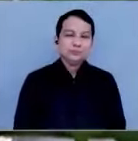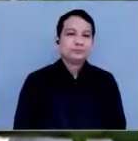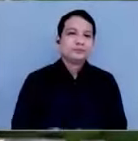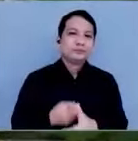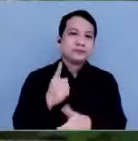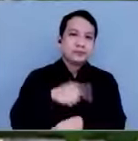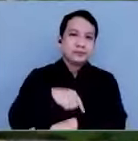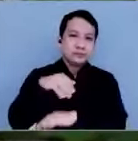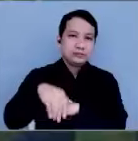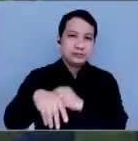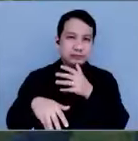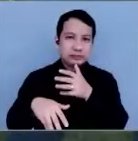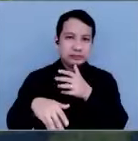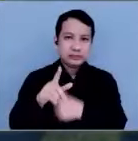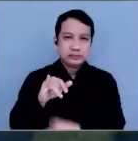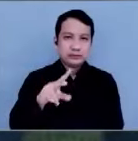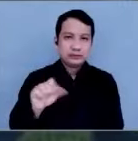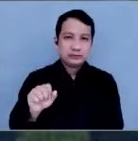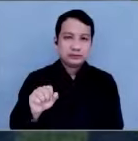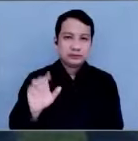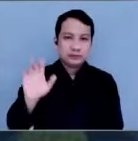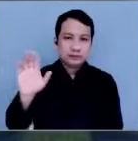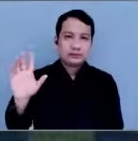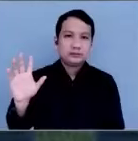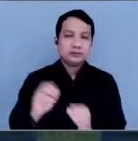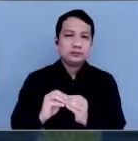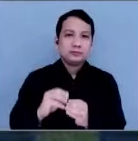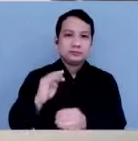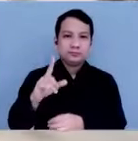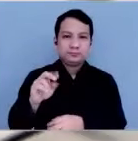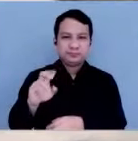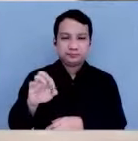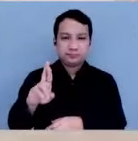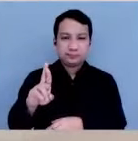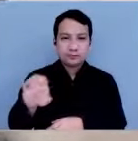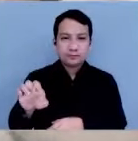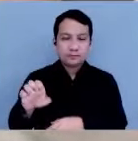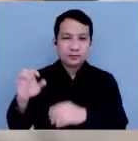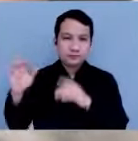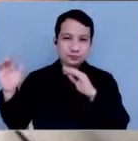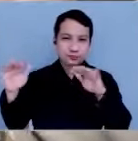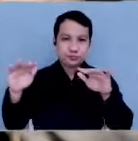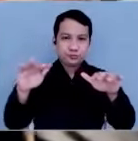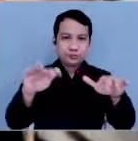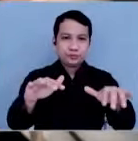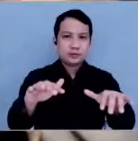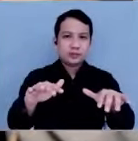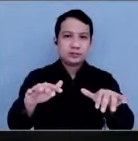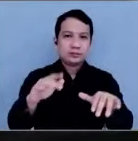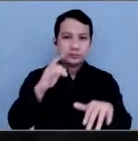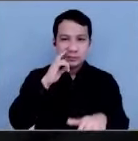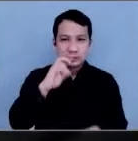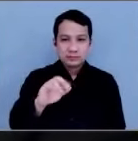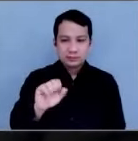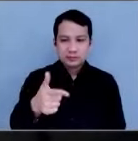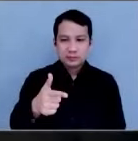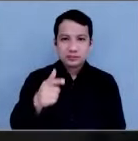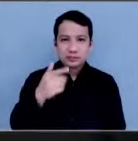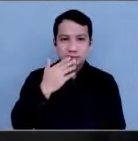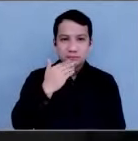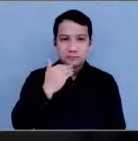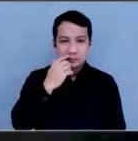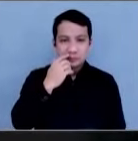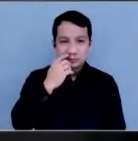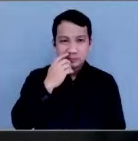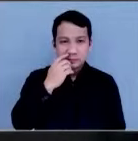Mother Lily sa compound ng mga Monteverde, dumagsa ang iba pang mga Regal baby. Isa na riyan ang OG niyang alaga